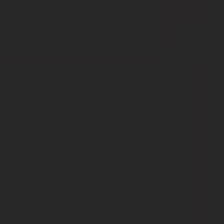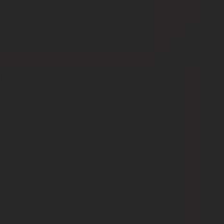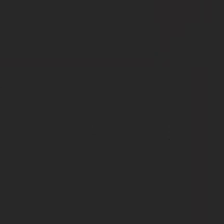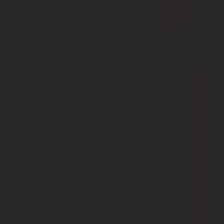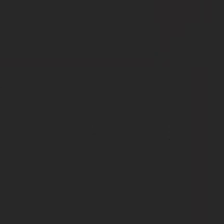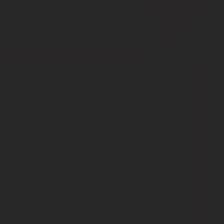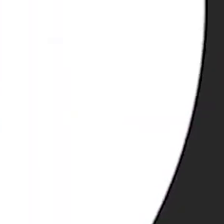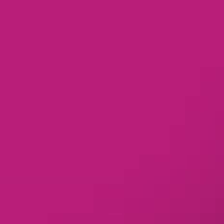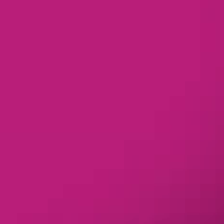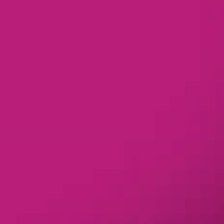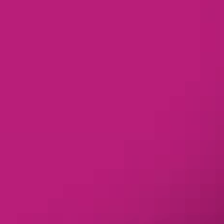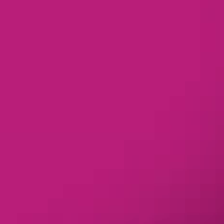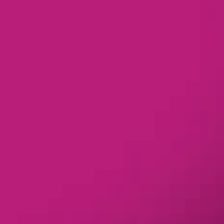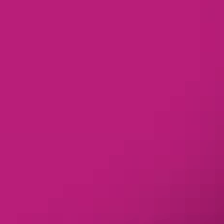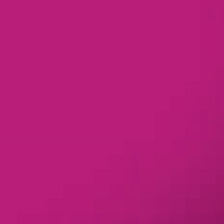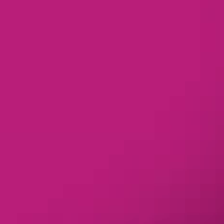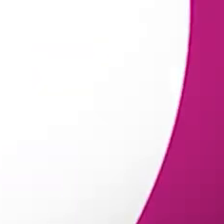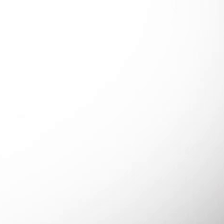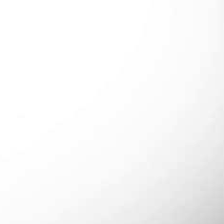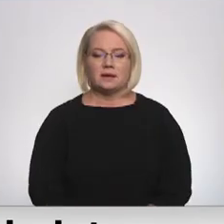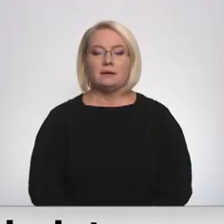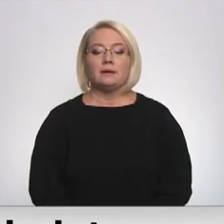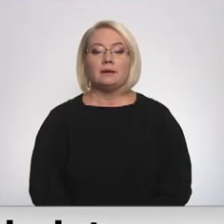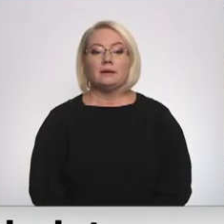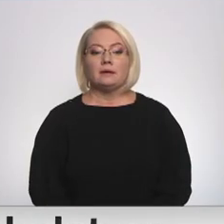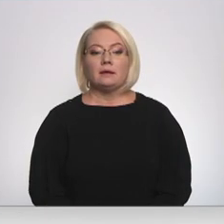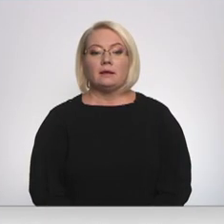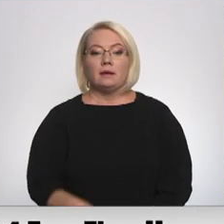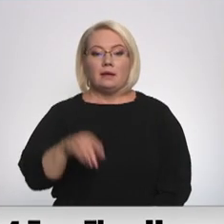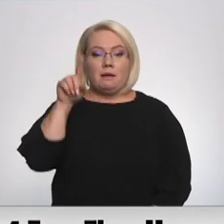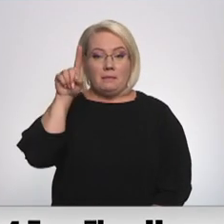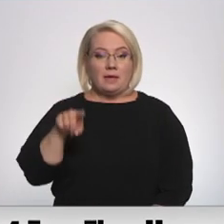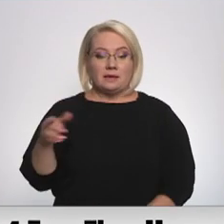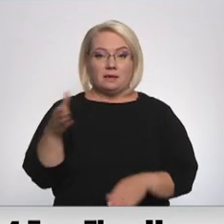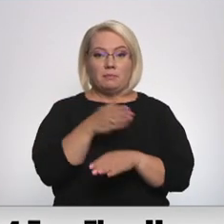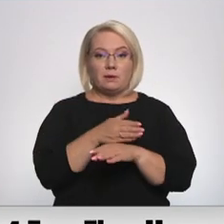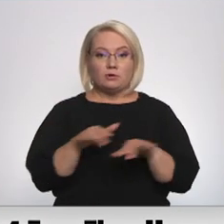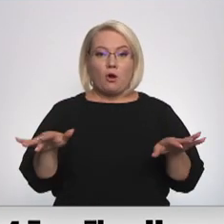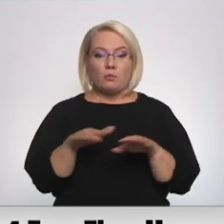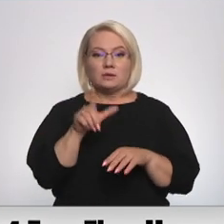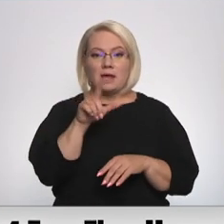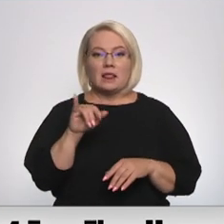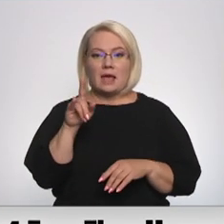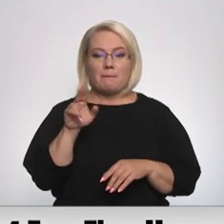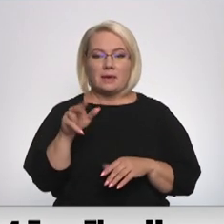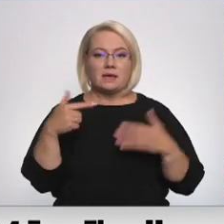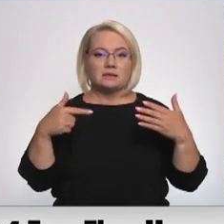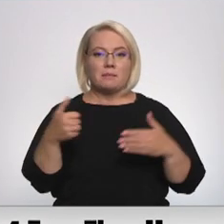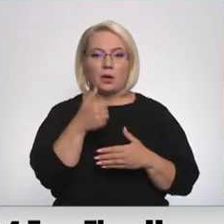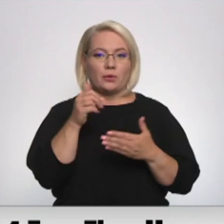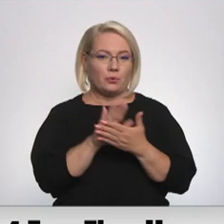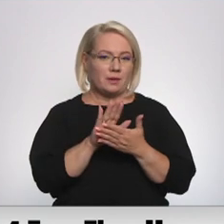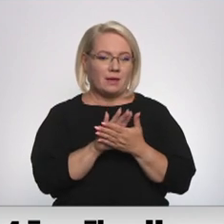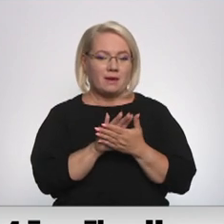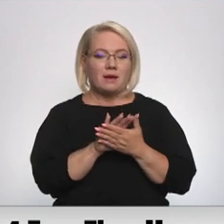Re, viss ēters ir te! Mēnesi pirms komponista Zigmara Liepiņas 70. Dzimšanas